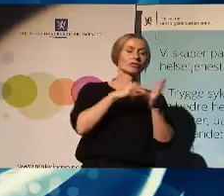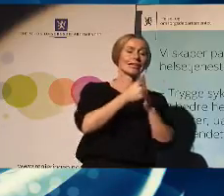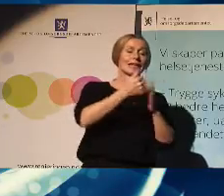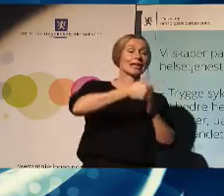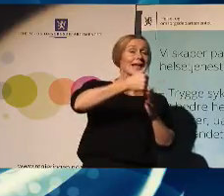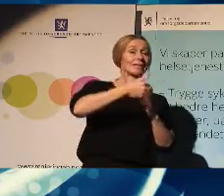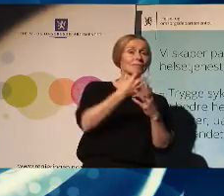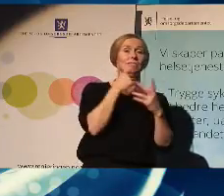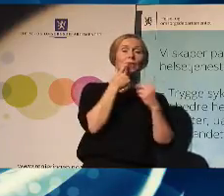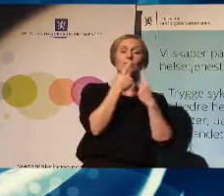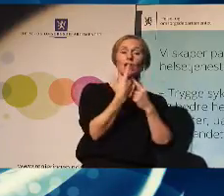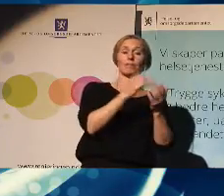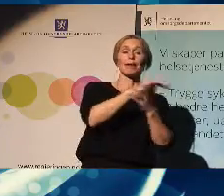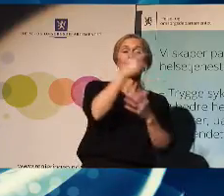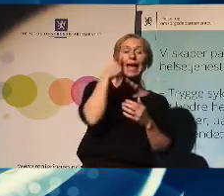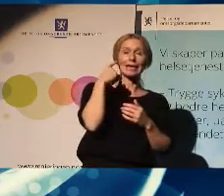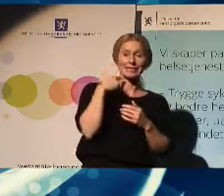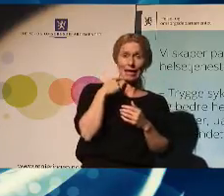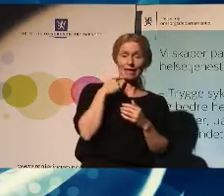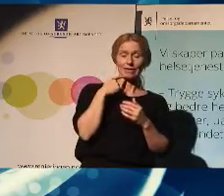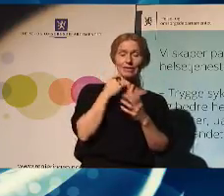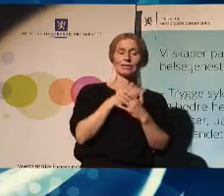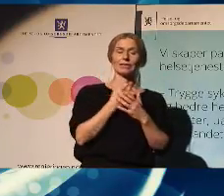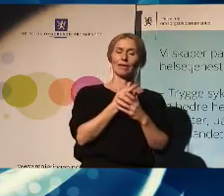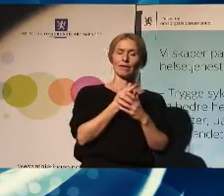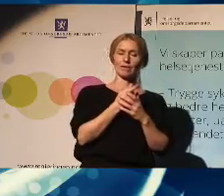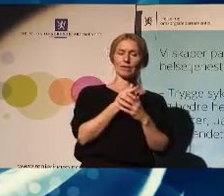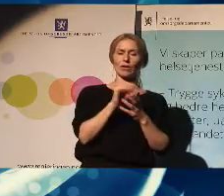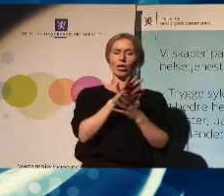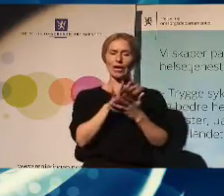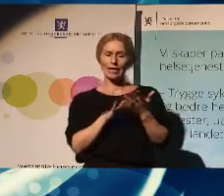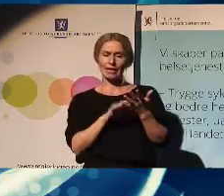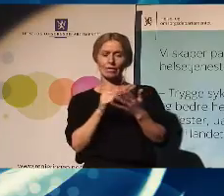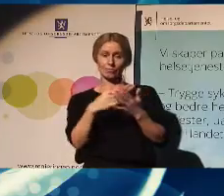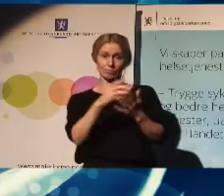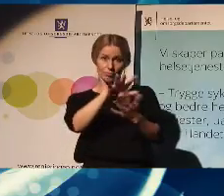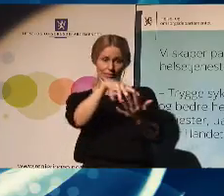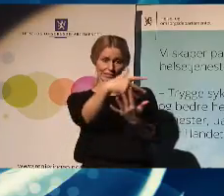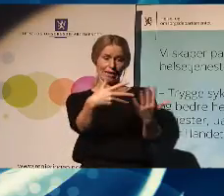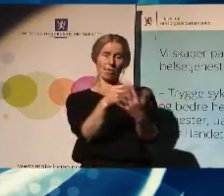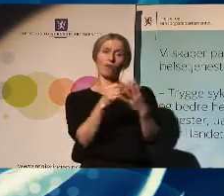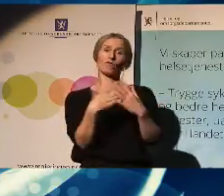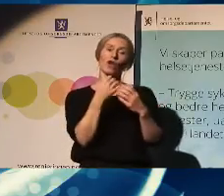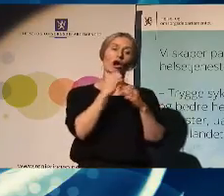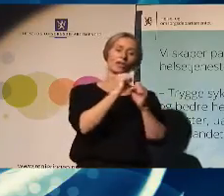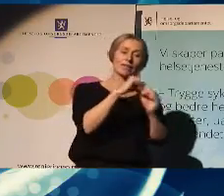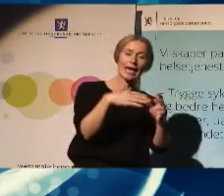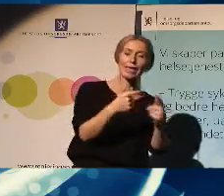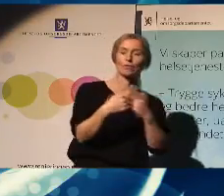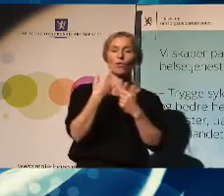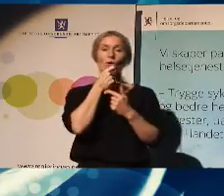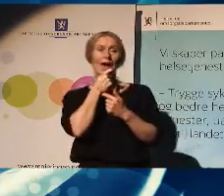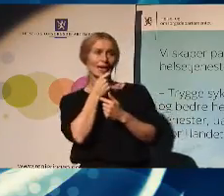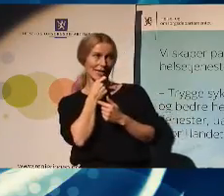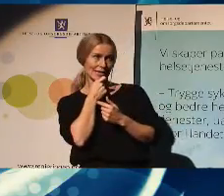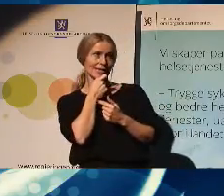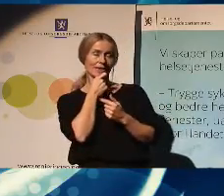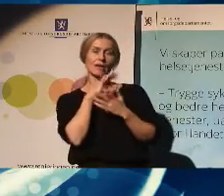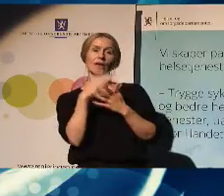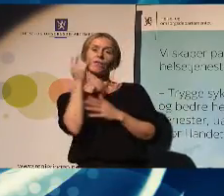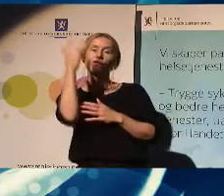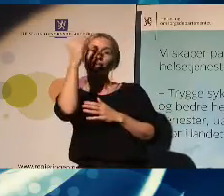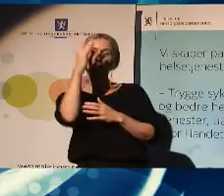eldre. Ved første kartlegging hadde vi også med kartleggingsskjema for aktivitet og ernæring, for vi tenkte at vi